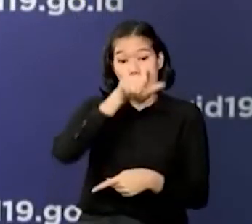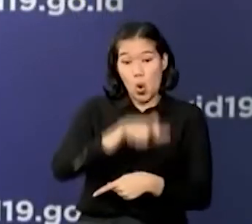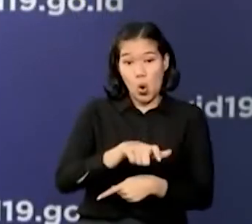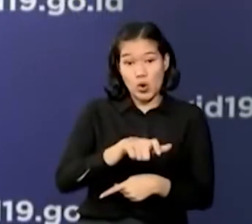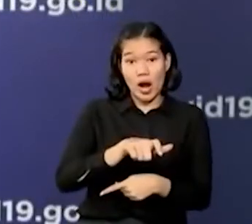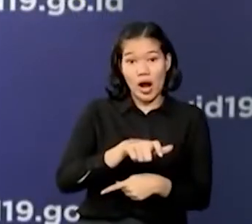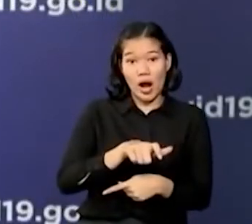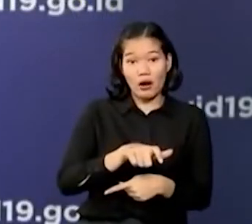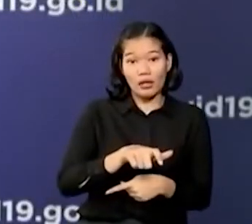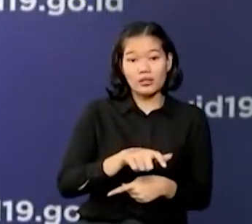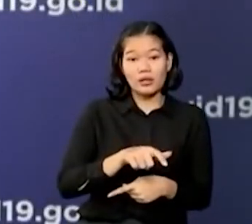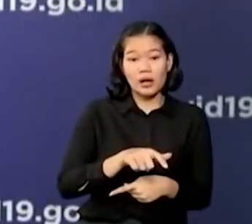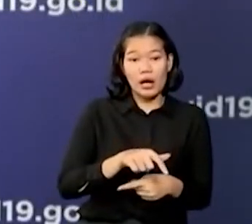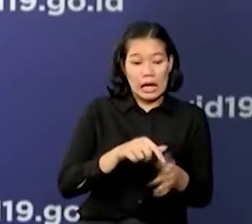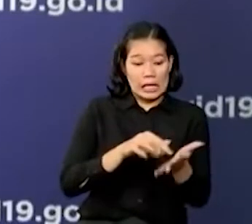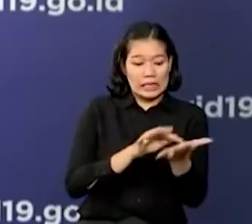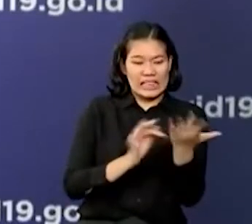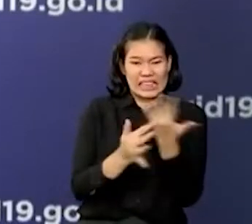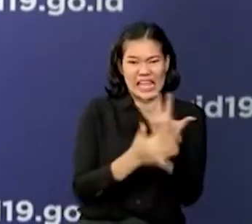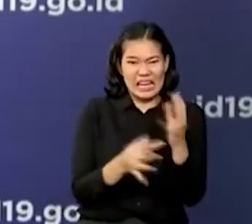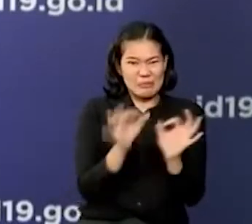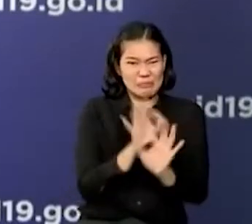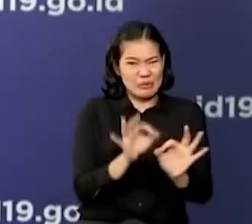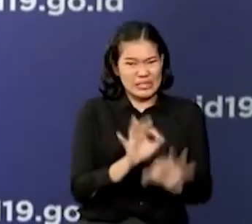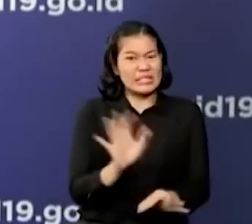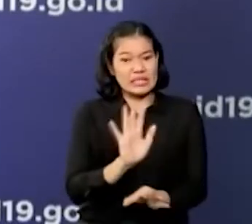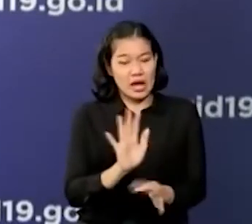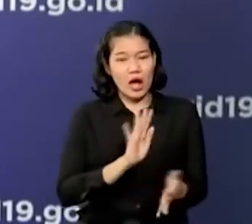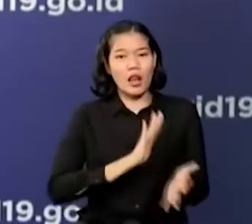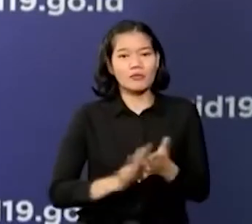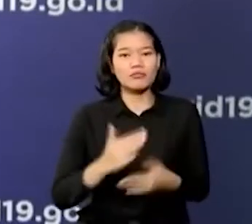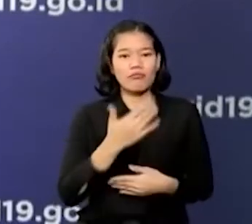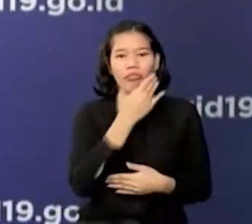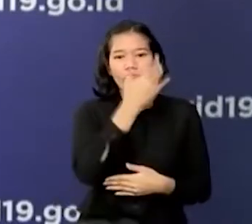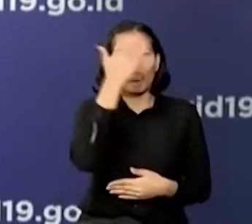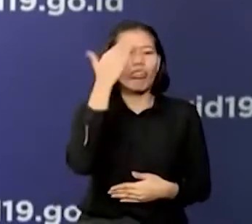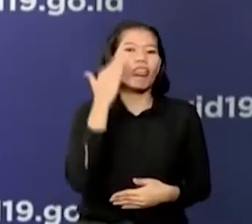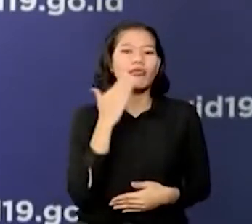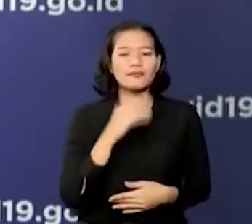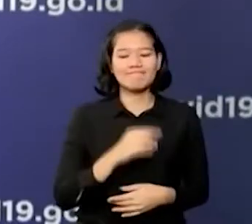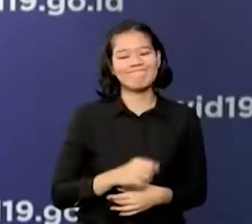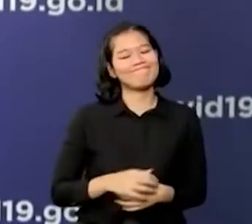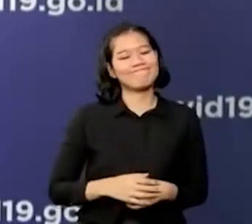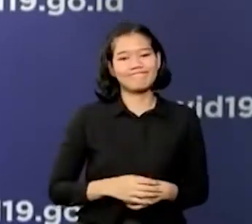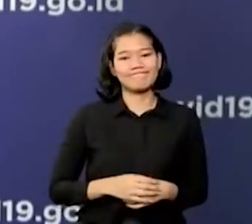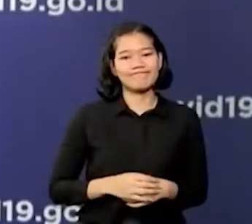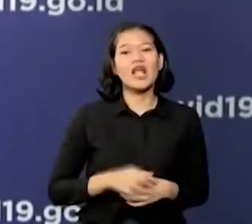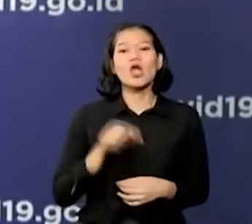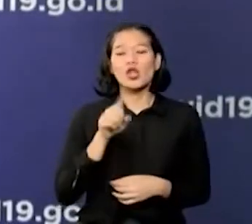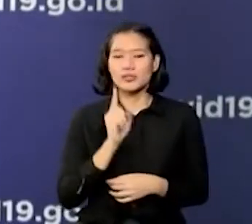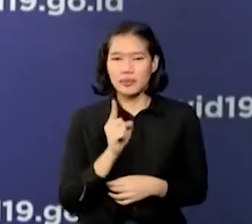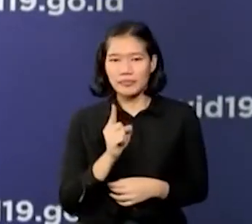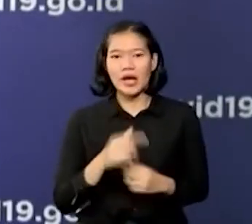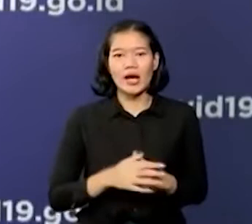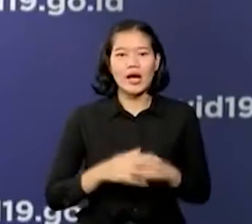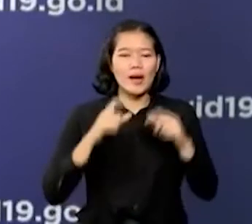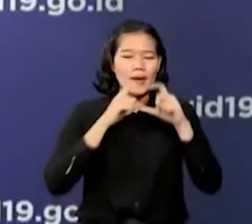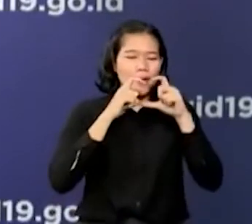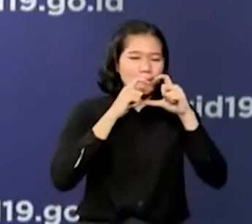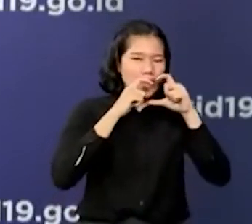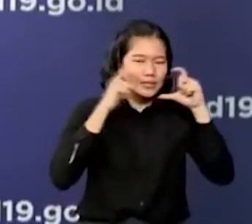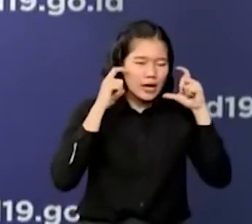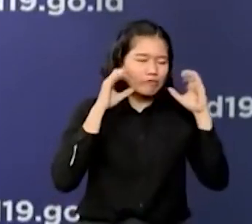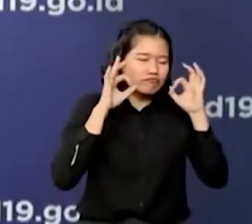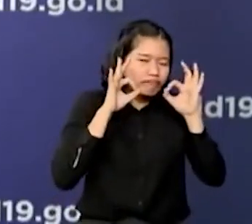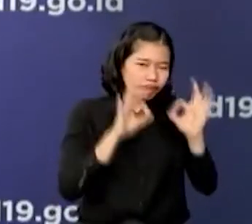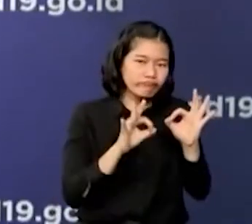tersebut tidak menjaga kebersihan tangannya, lalu kemudian menyentuh bagian mata, hidung, dan mulut. Maka, penggunaan masker yang baik